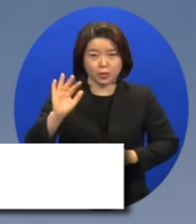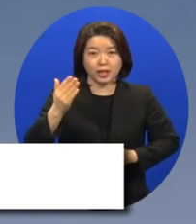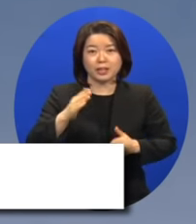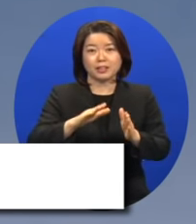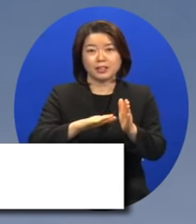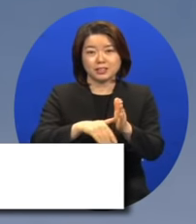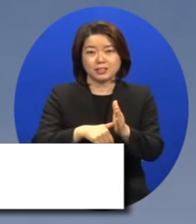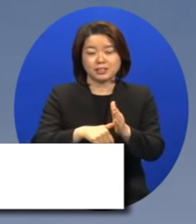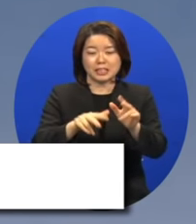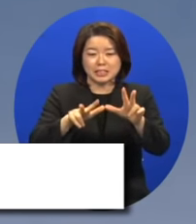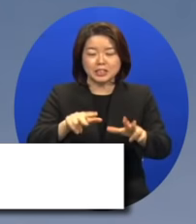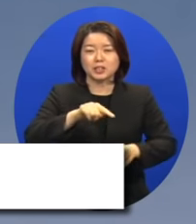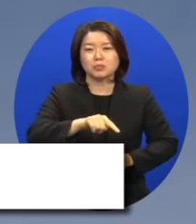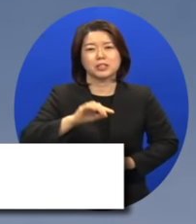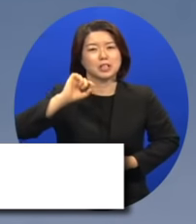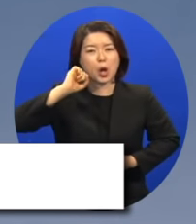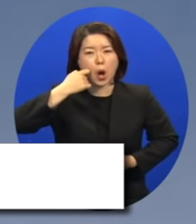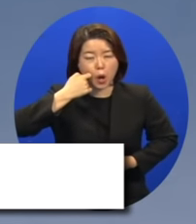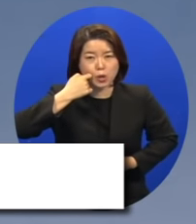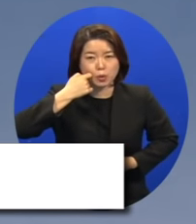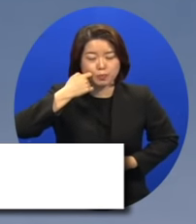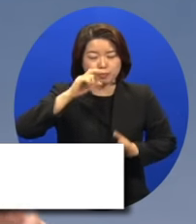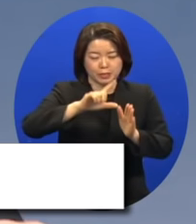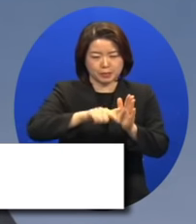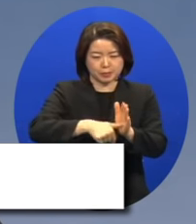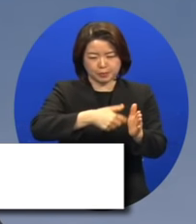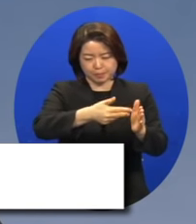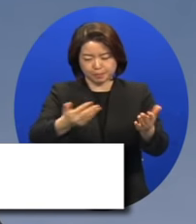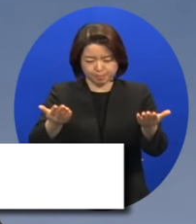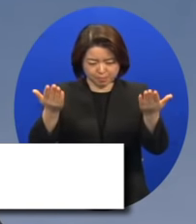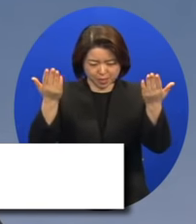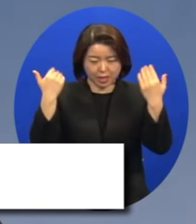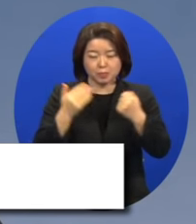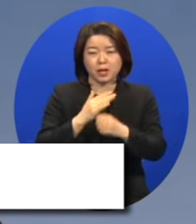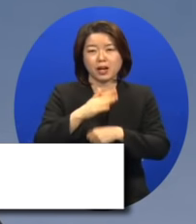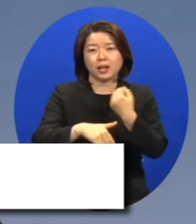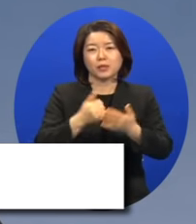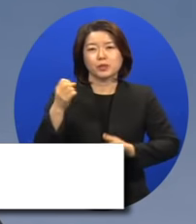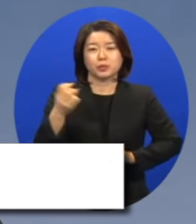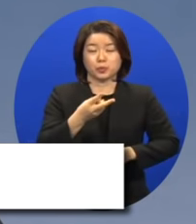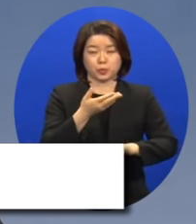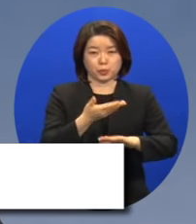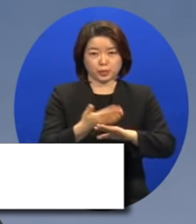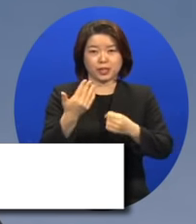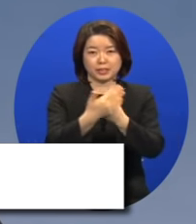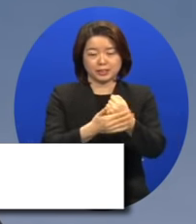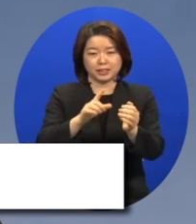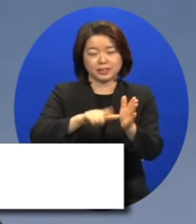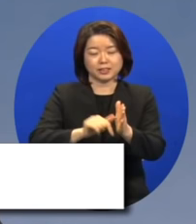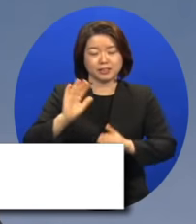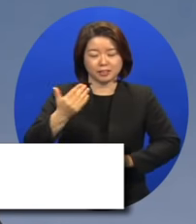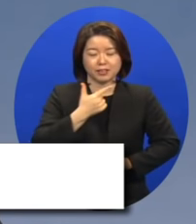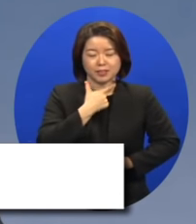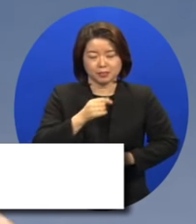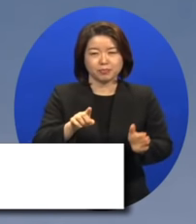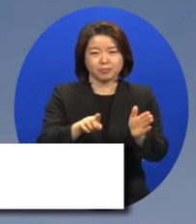이어려움이지나간후에는 하나님의은혜가가득한또다른시기가될것이라고믿습니다.